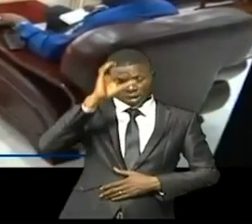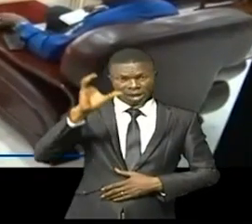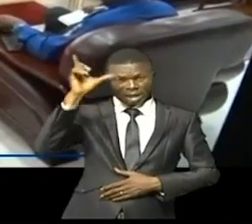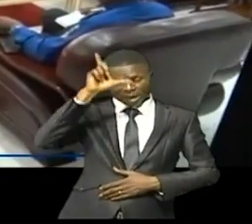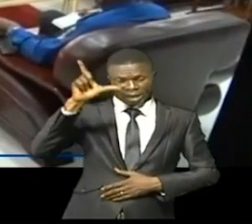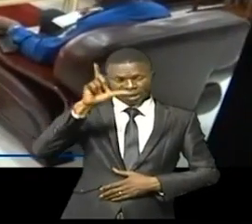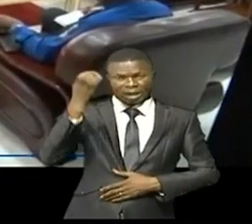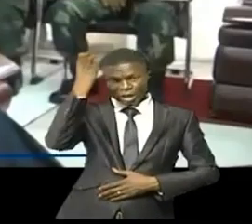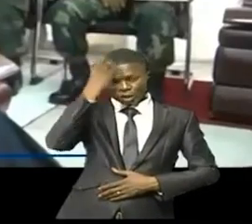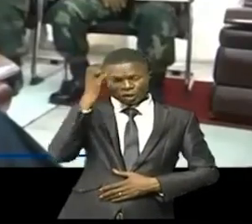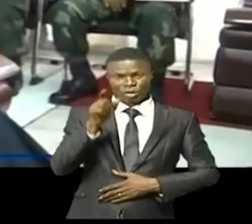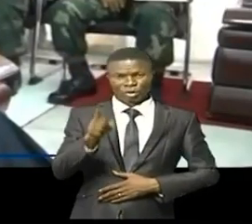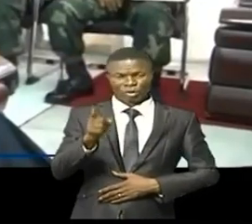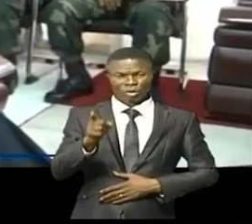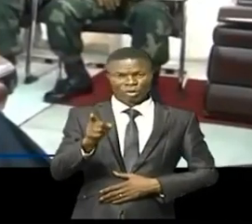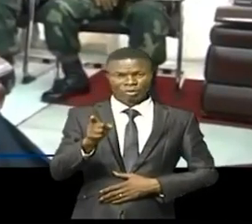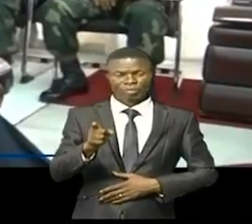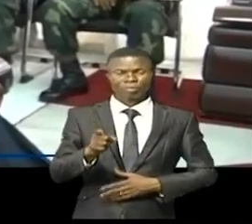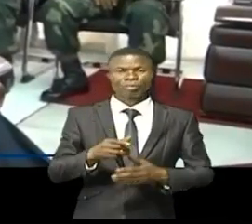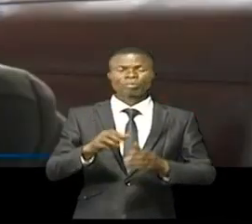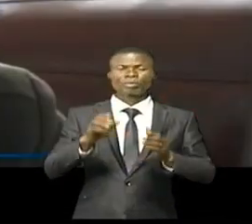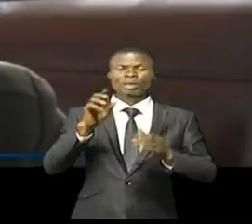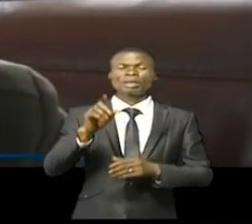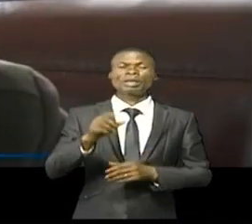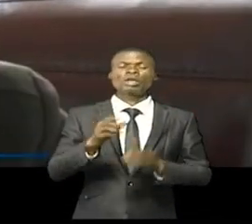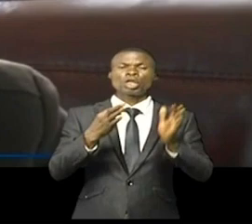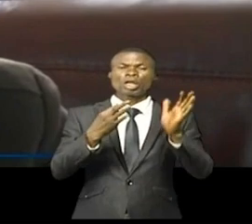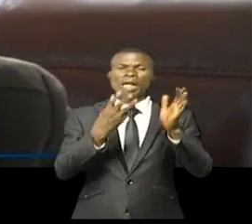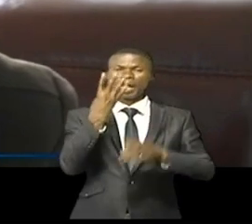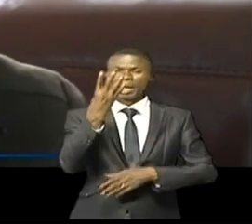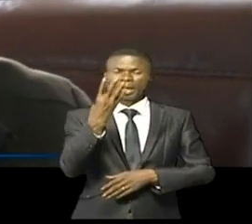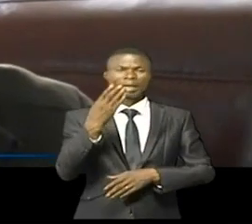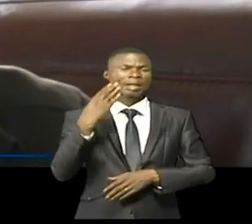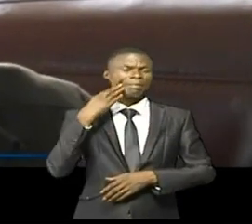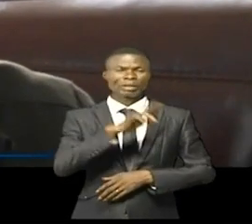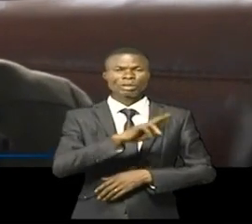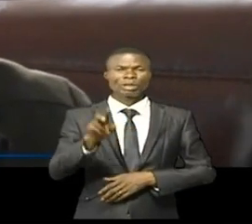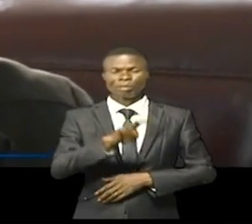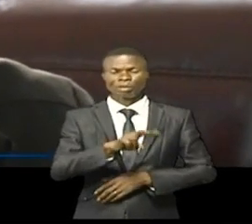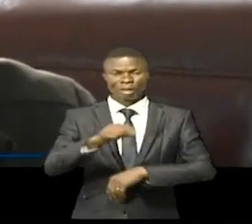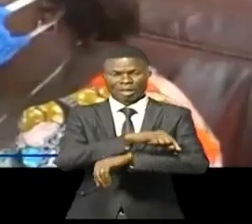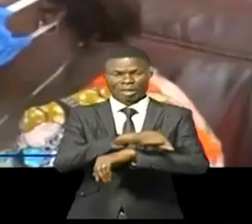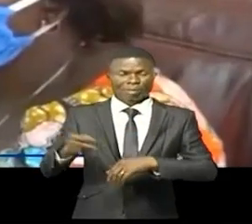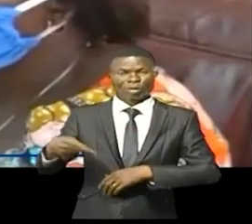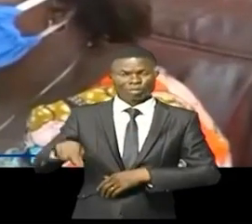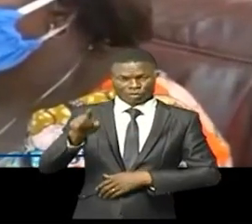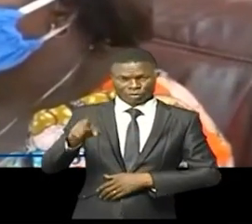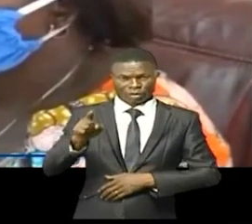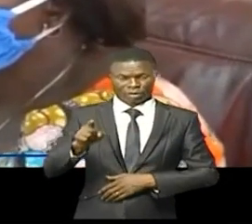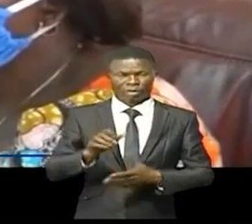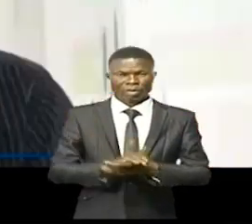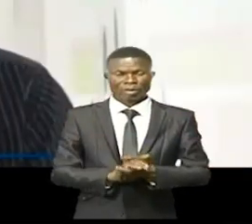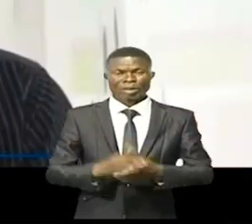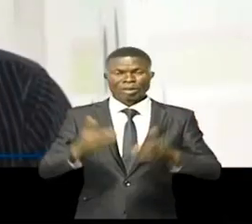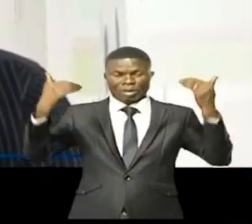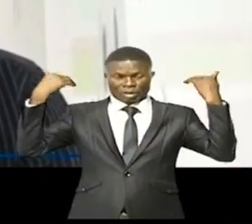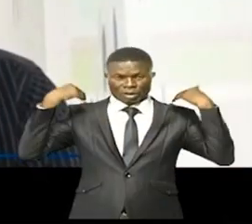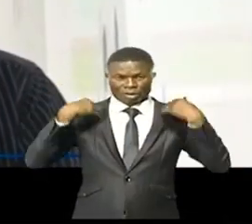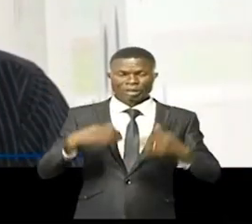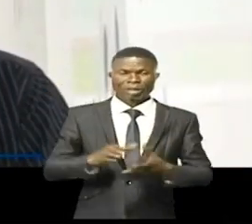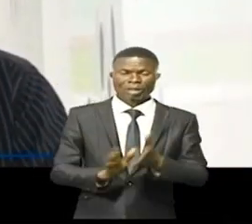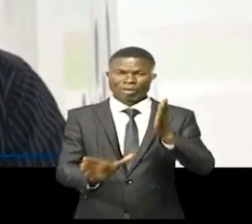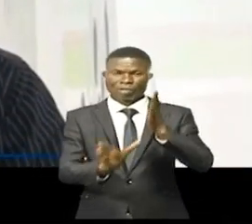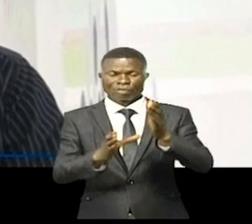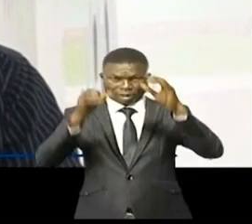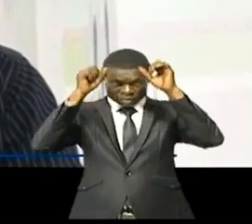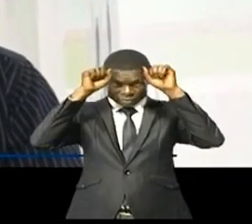Constant Ndima Kongba, ce 2 mars 2022, au cabinet du gouverneur de province. Richard Kirimba,